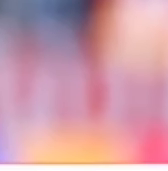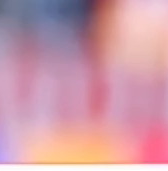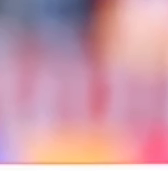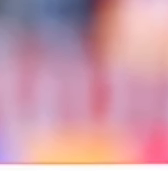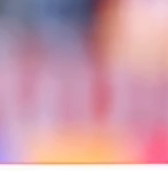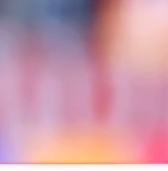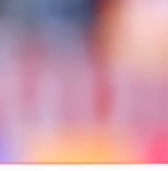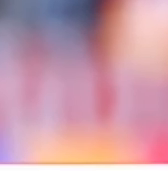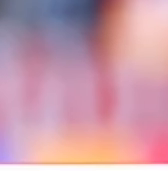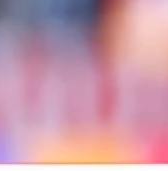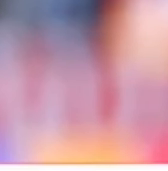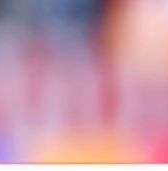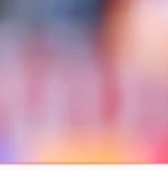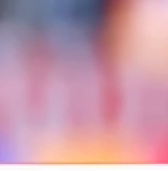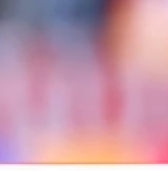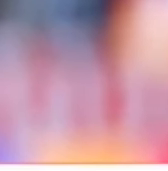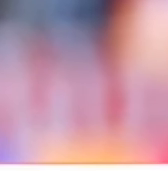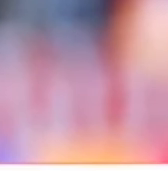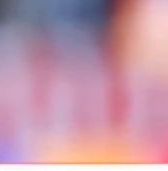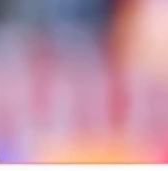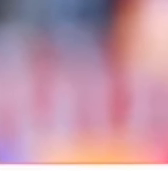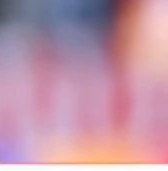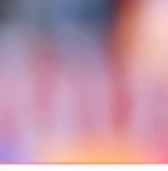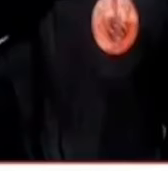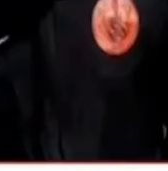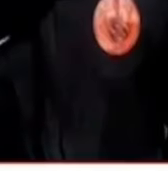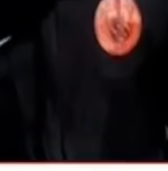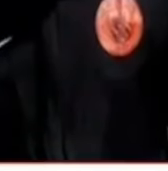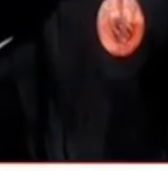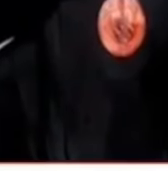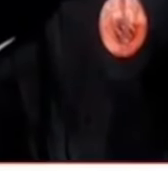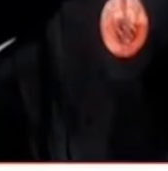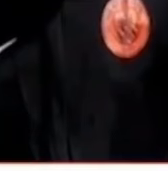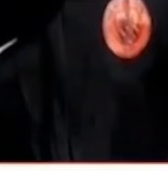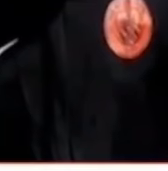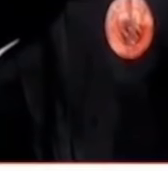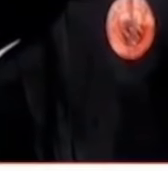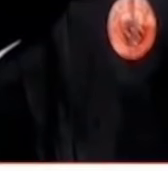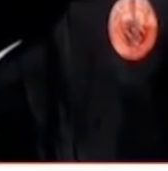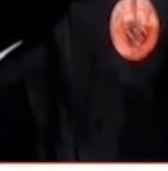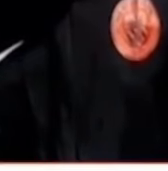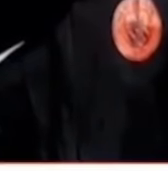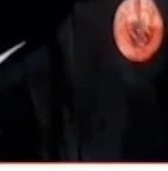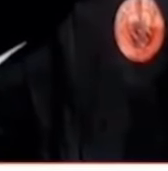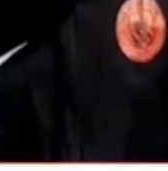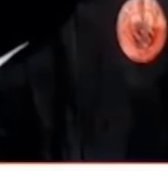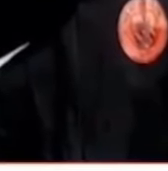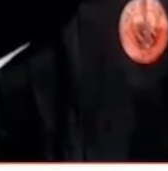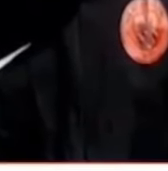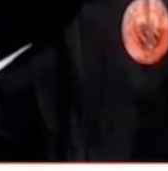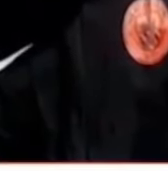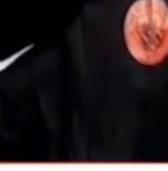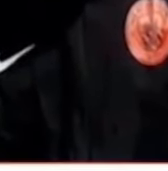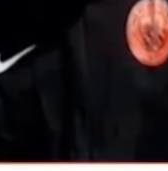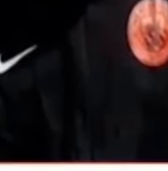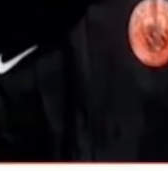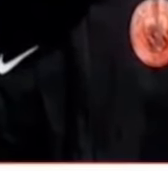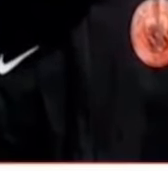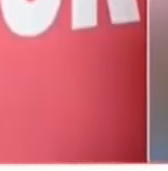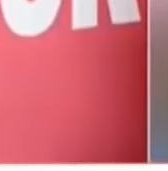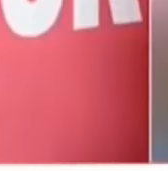Bayern Munich. Leroy Sané ng'ono naye ali ku lukalala lw'abamu ku bazannyi be beetaaga ng'endagaano ye egwako